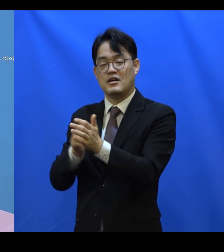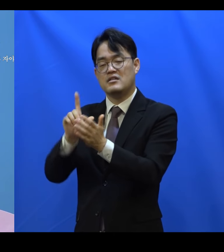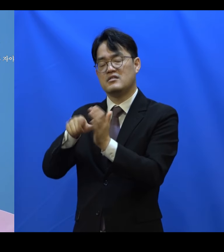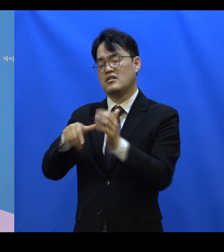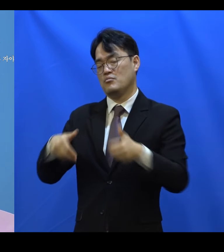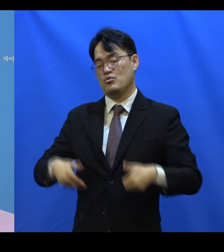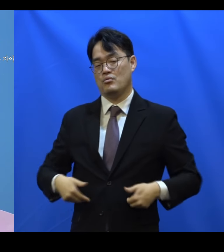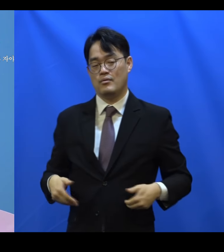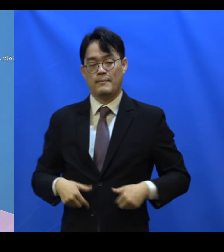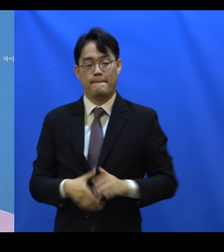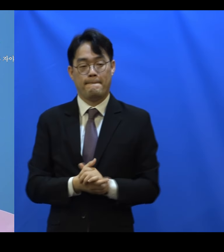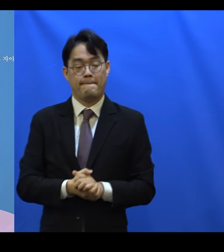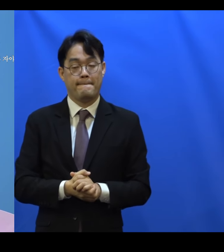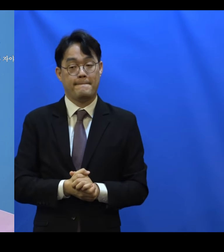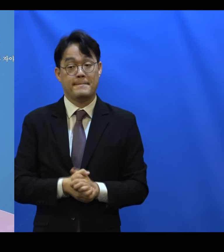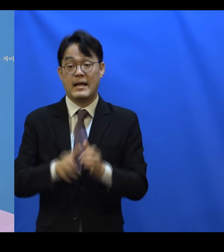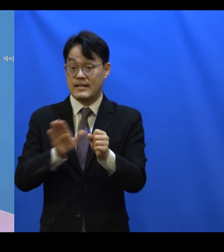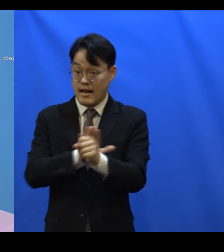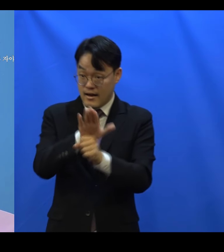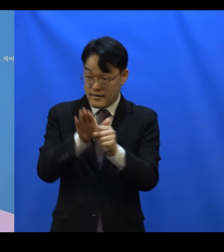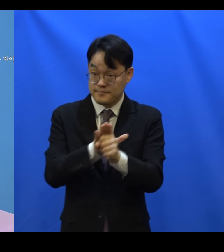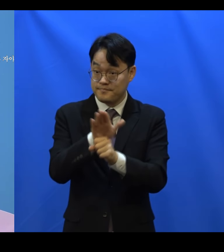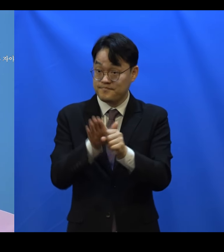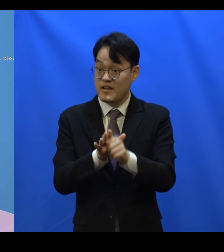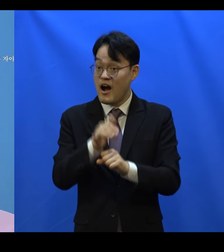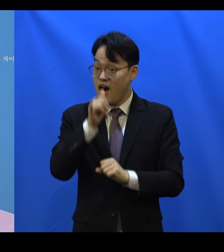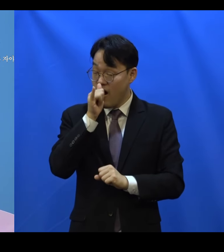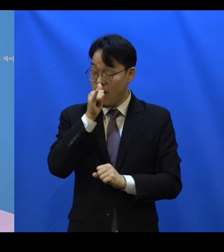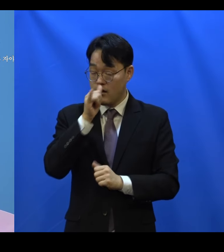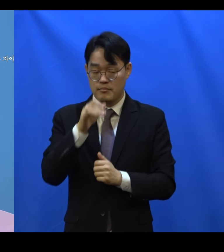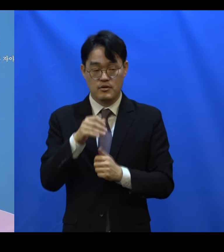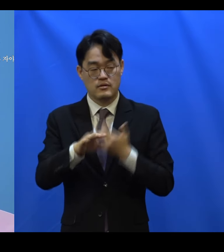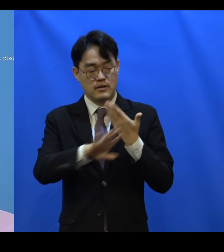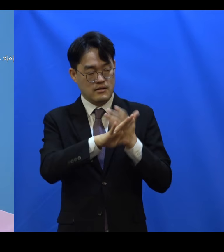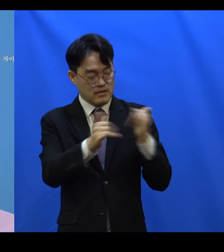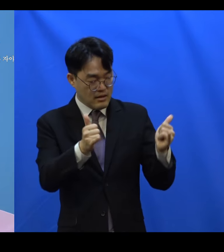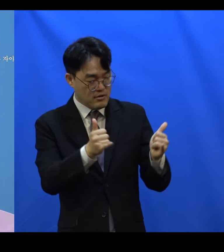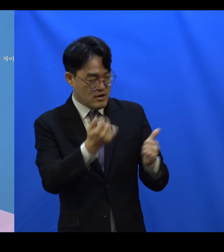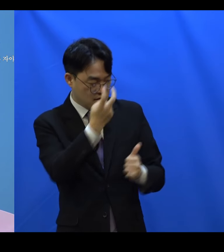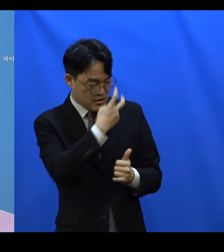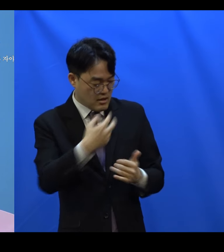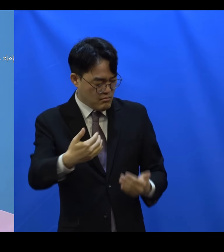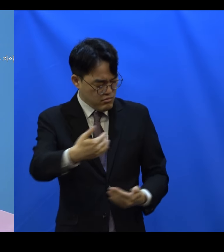나와요. 사랑한다면 상대를 지켜주라.